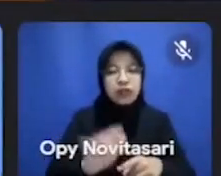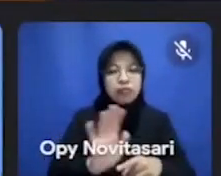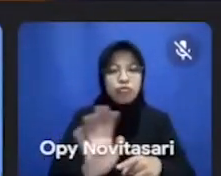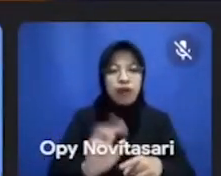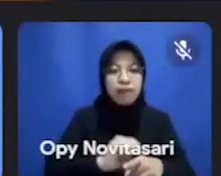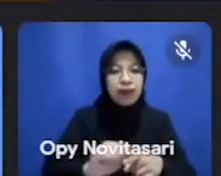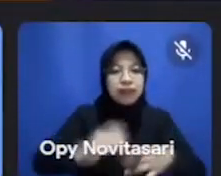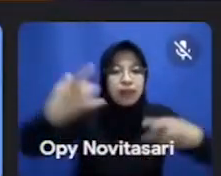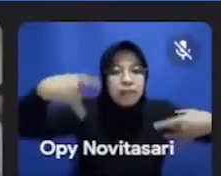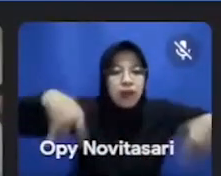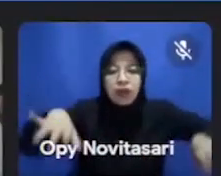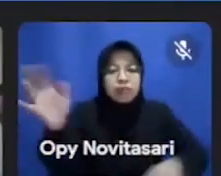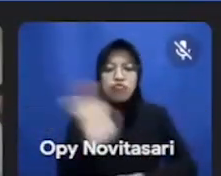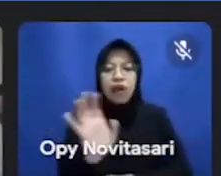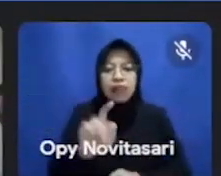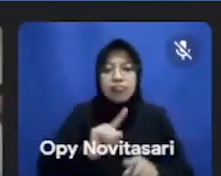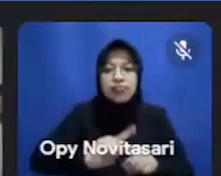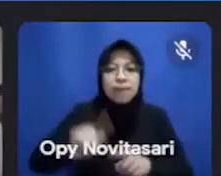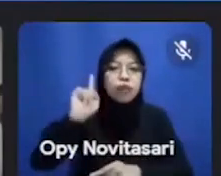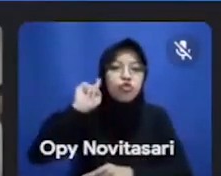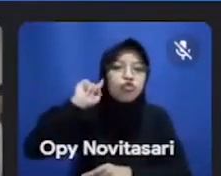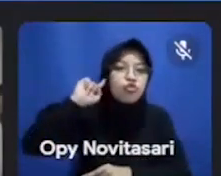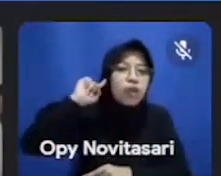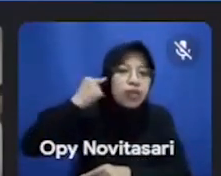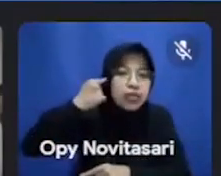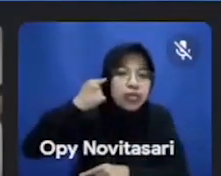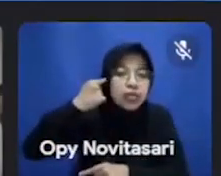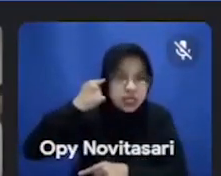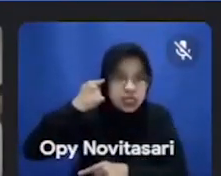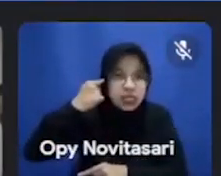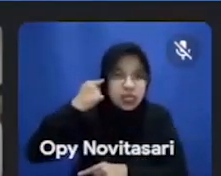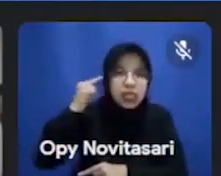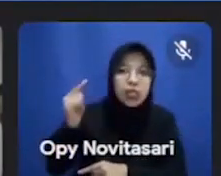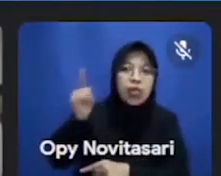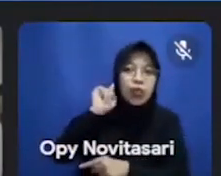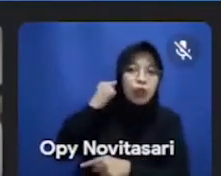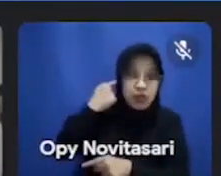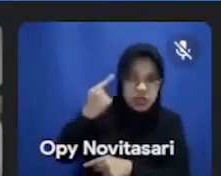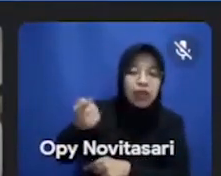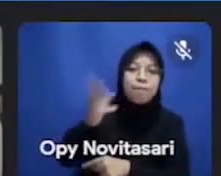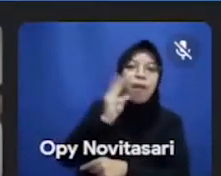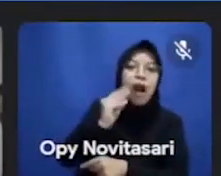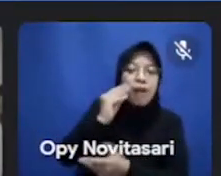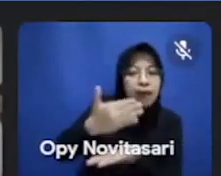eh Dia adalah seorang tuli Yang membagikan pengalamannya